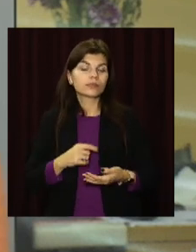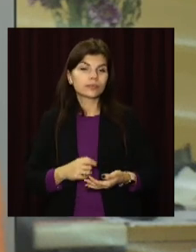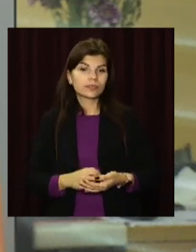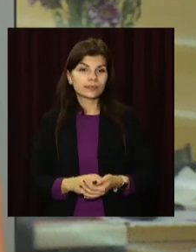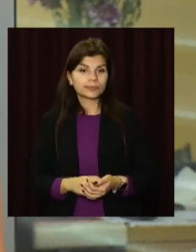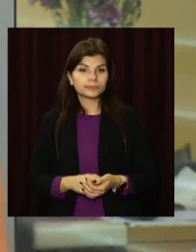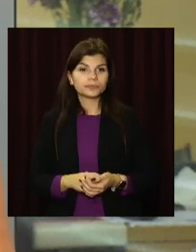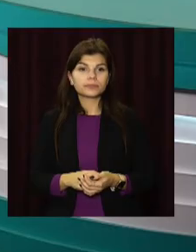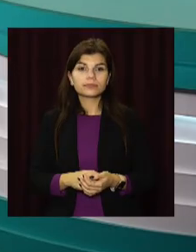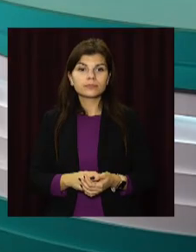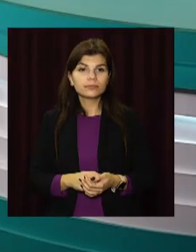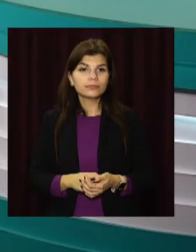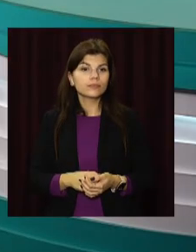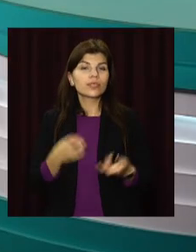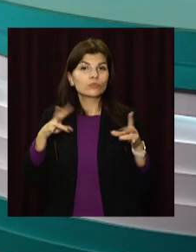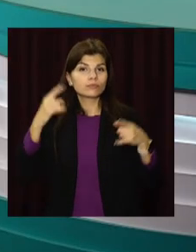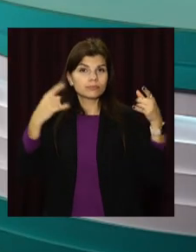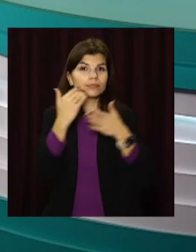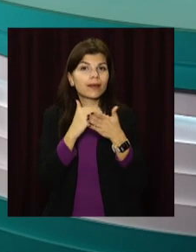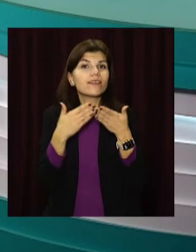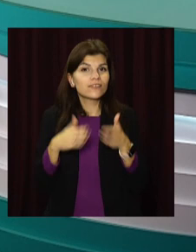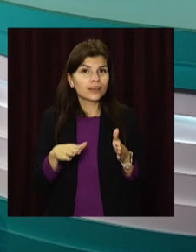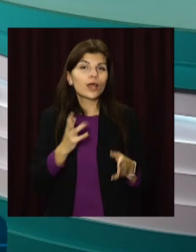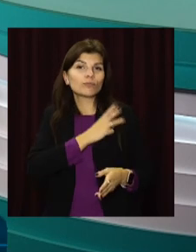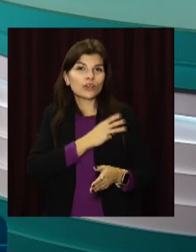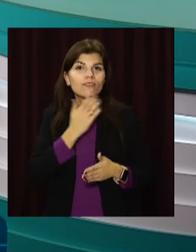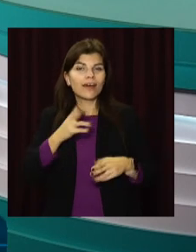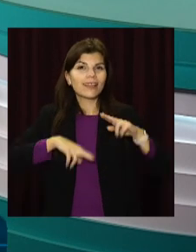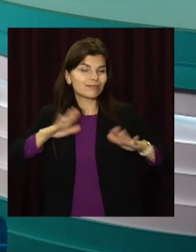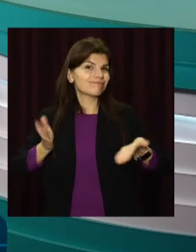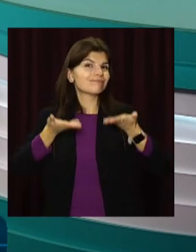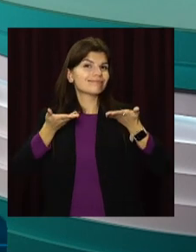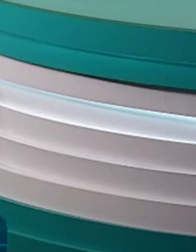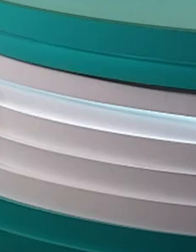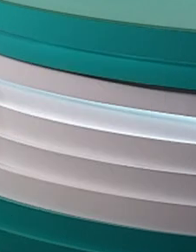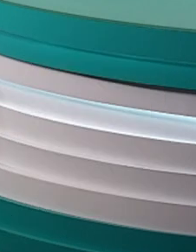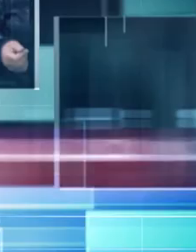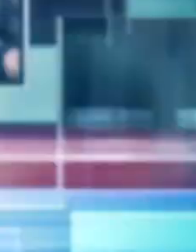на нашому YouTube-каналі. Залишайтесь відкритим і бажаю піднесеного настрою.